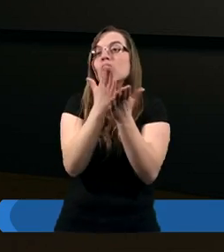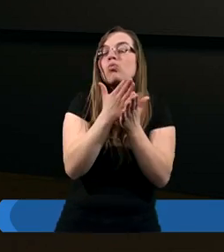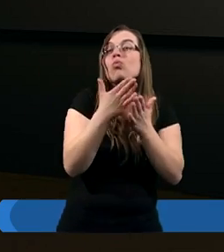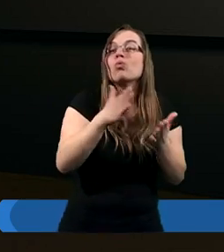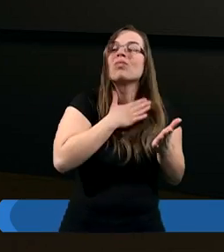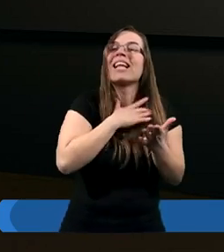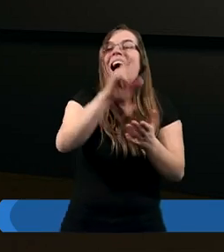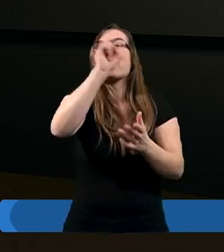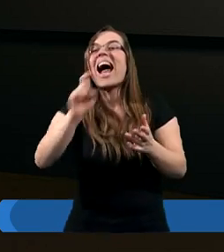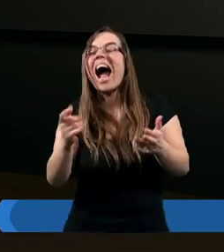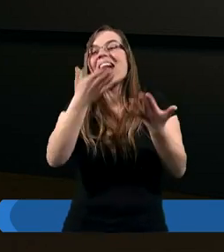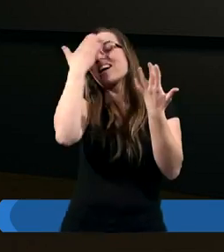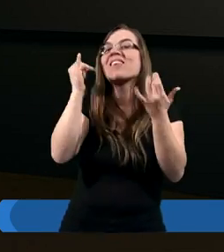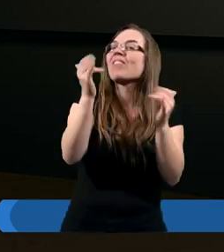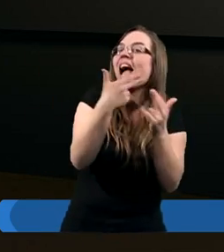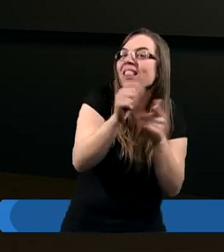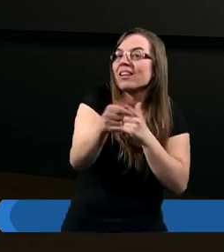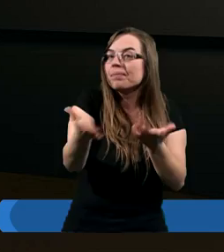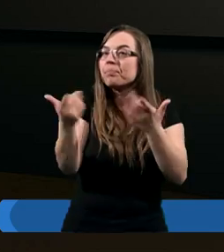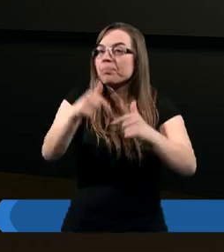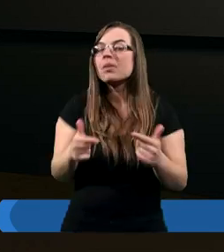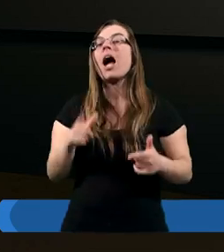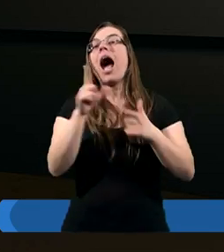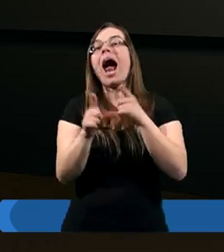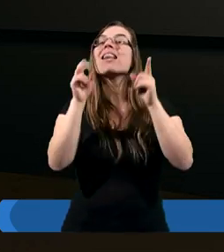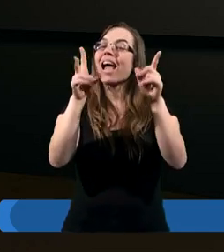jest dla niego zagadką, a tak naprawdę